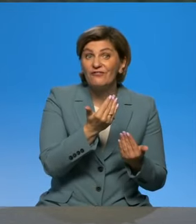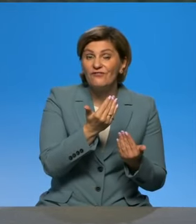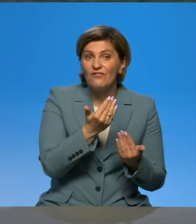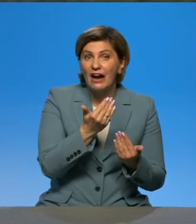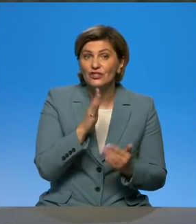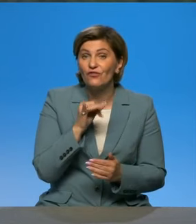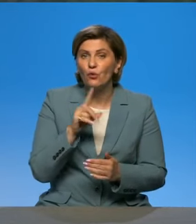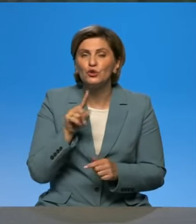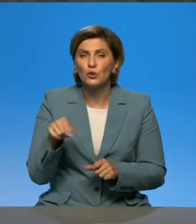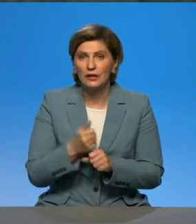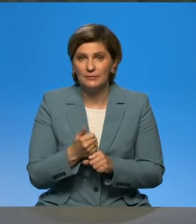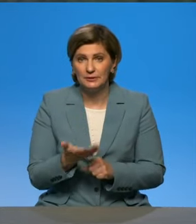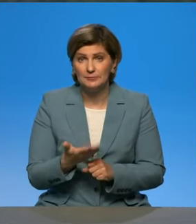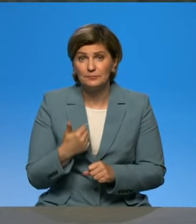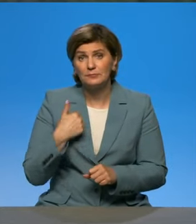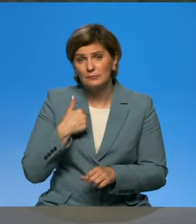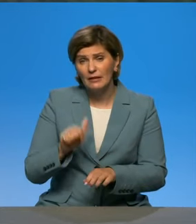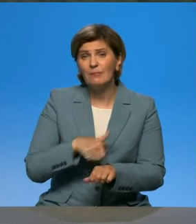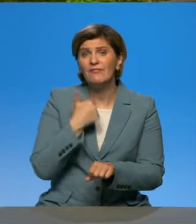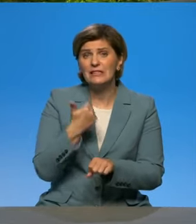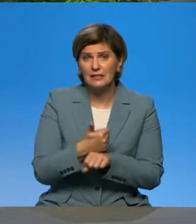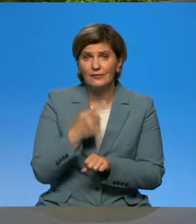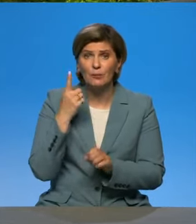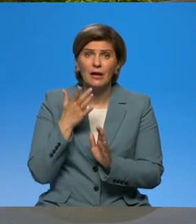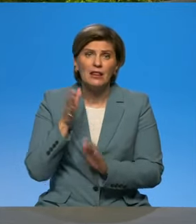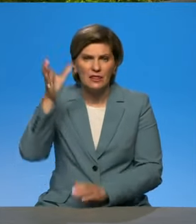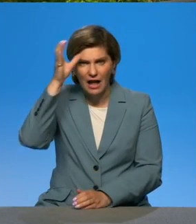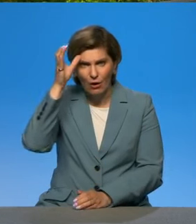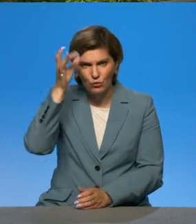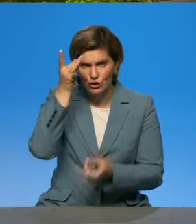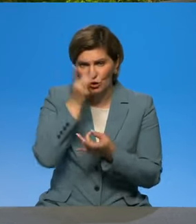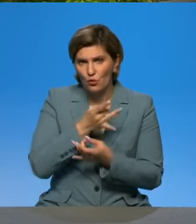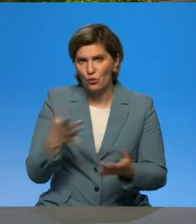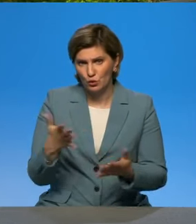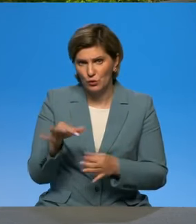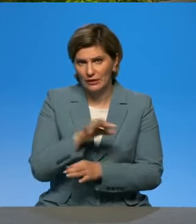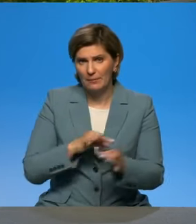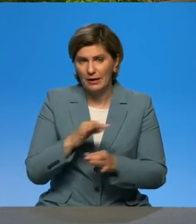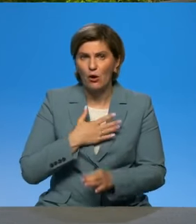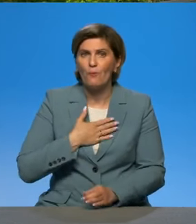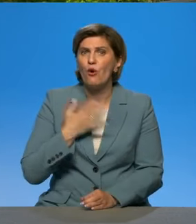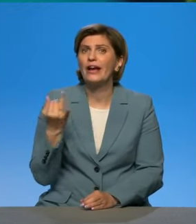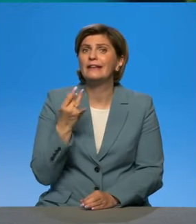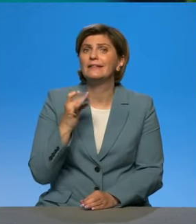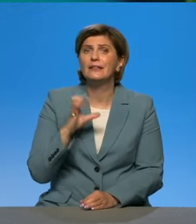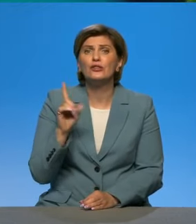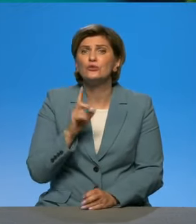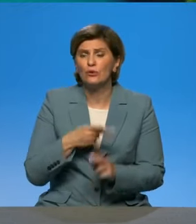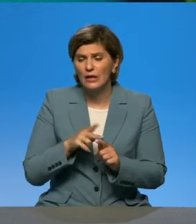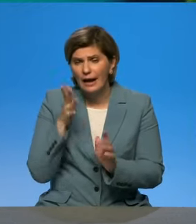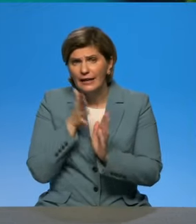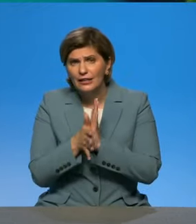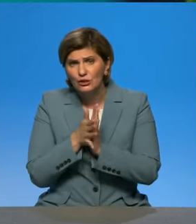делаем? Мы занимаемся в основном, конечно, культурными научными проектами. Мои интересы это лежат в области изучения и